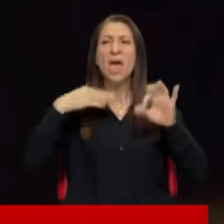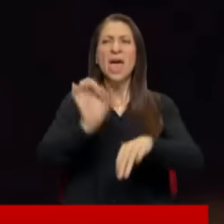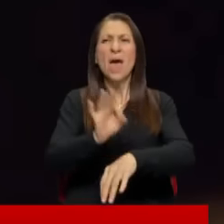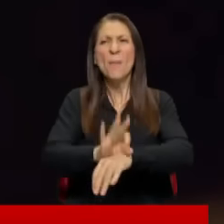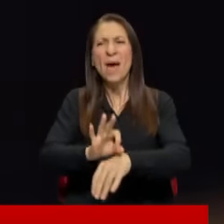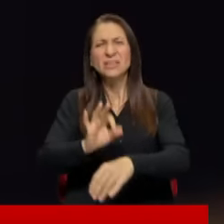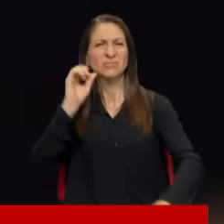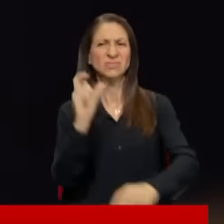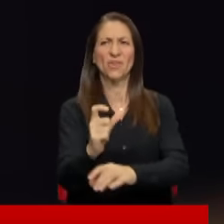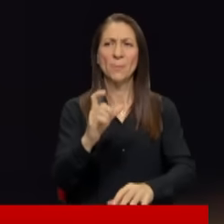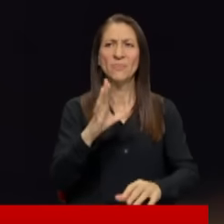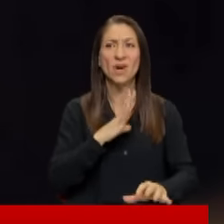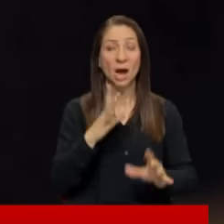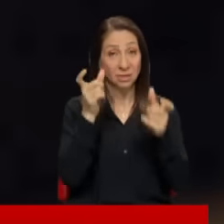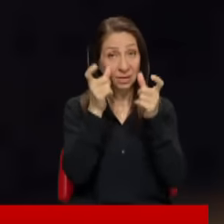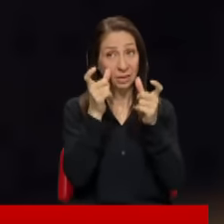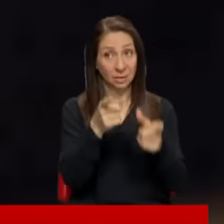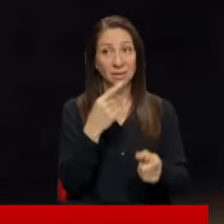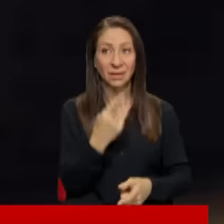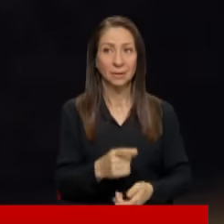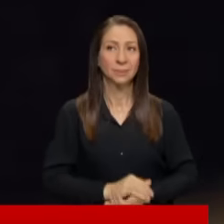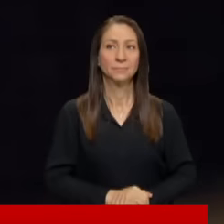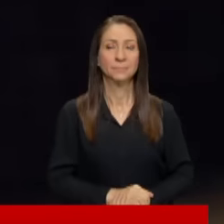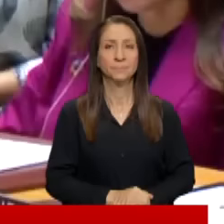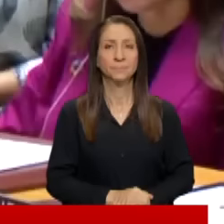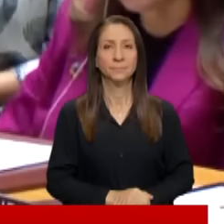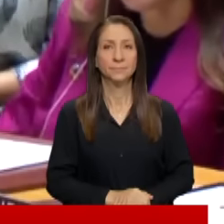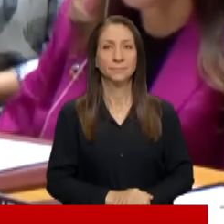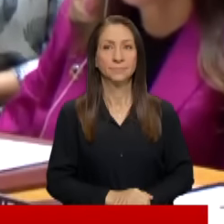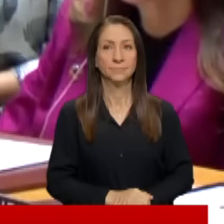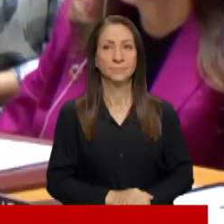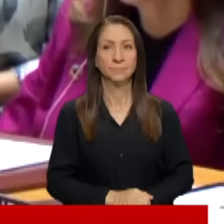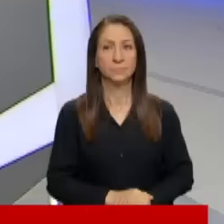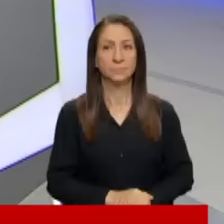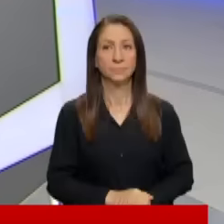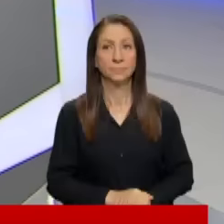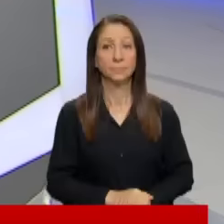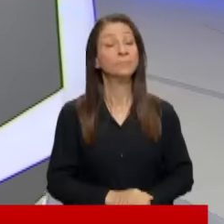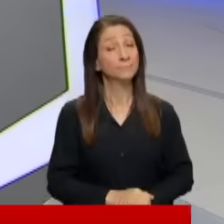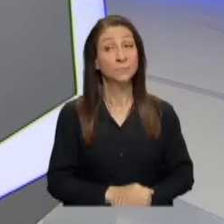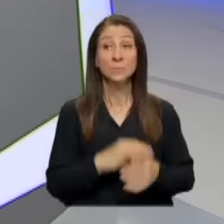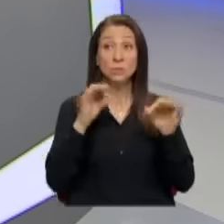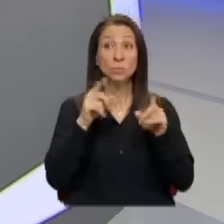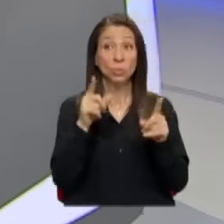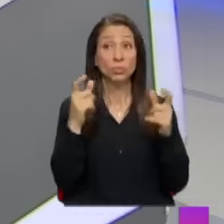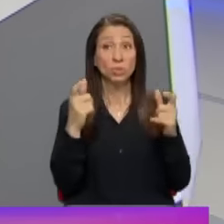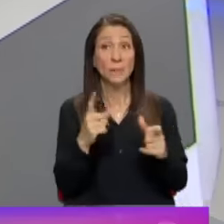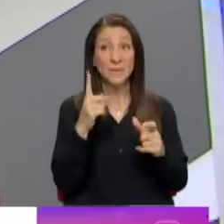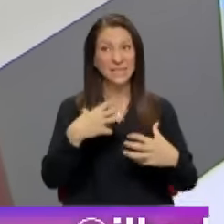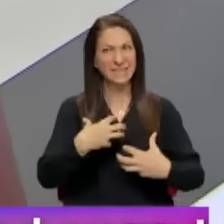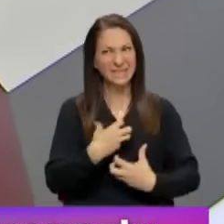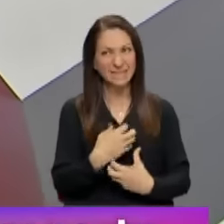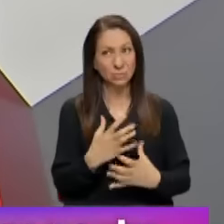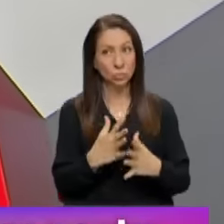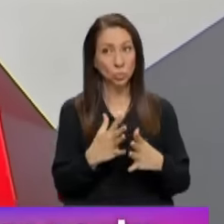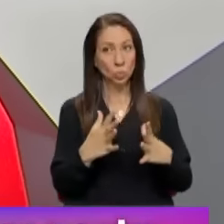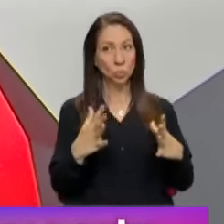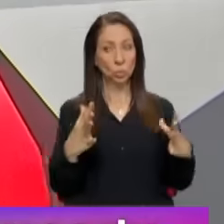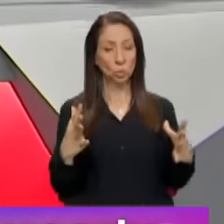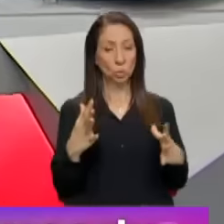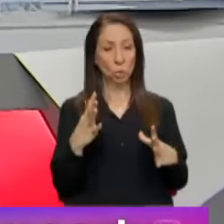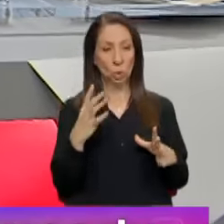vereceklerini duyurdu. Şimdi burada bir krizin büyüdüğünü